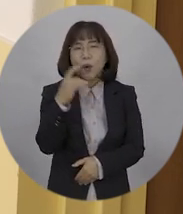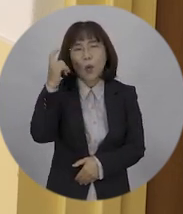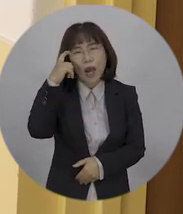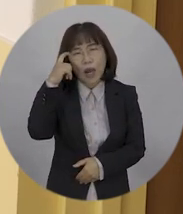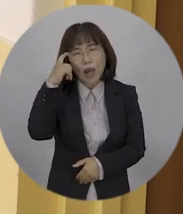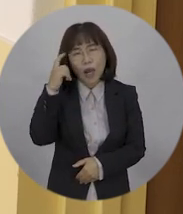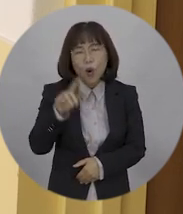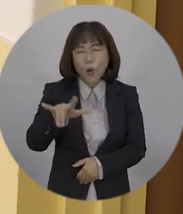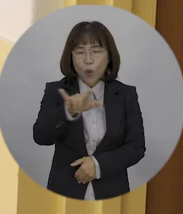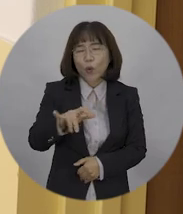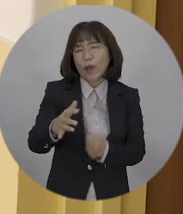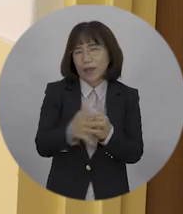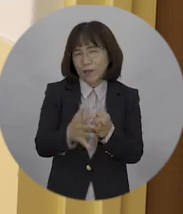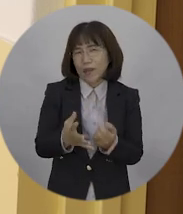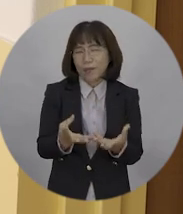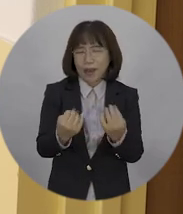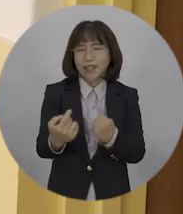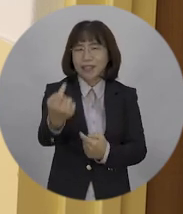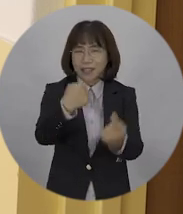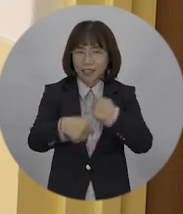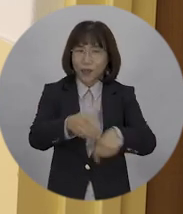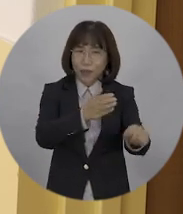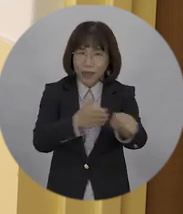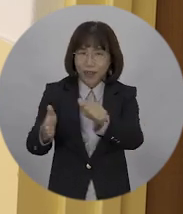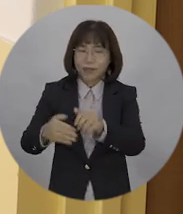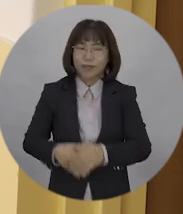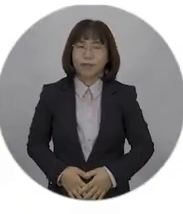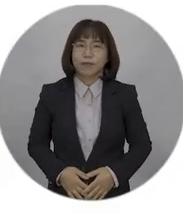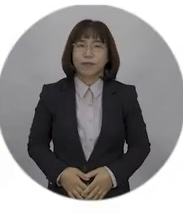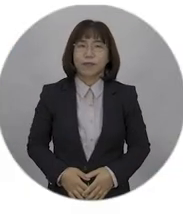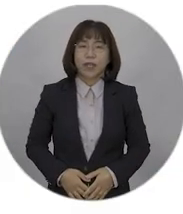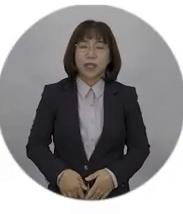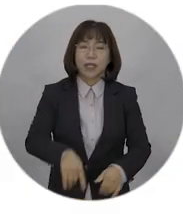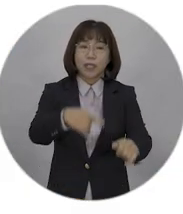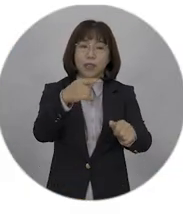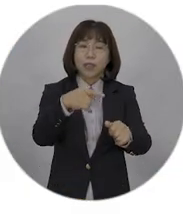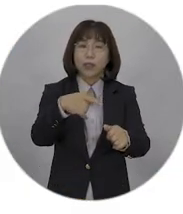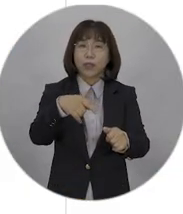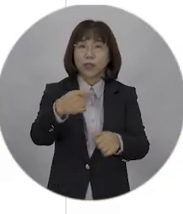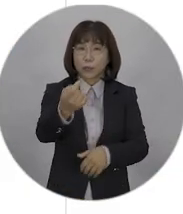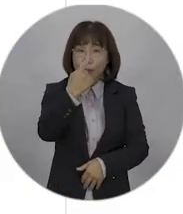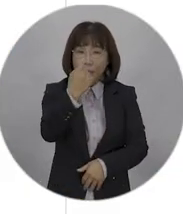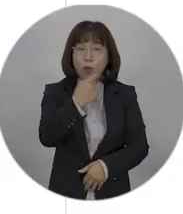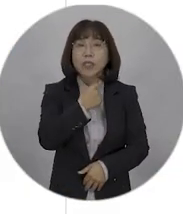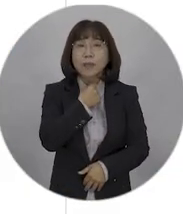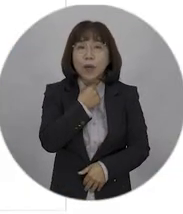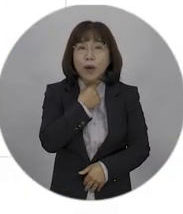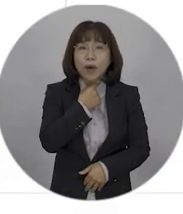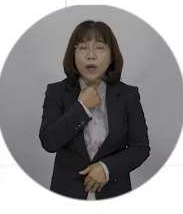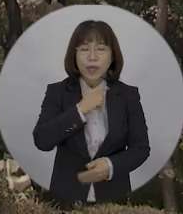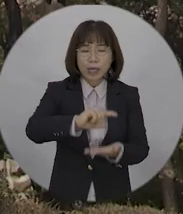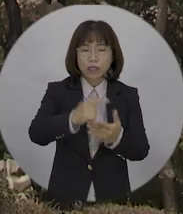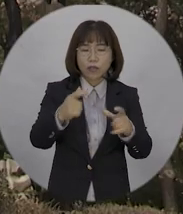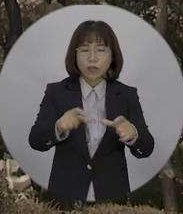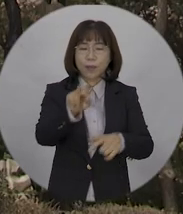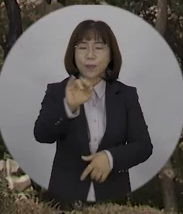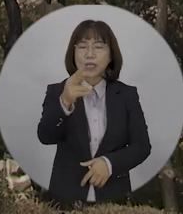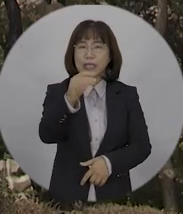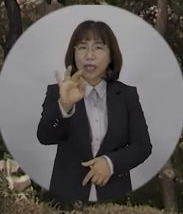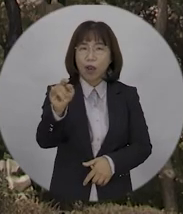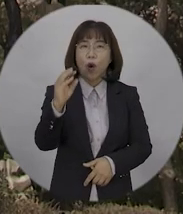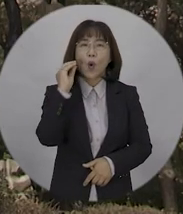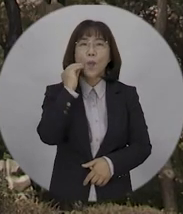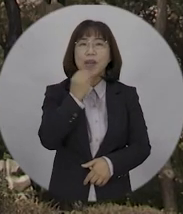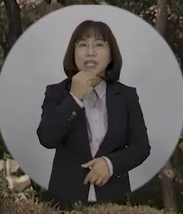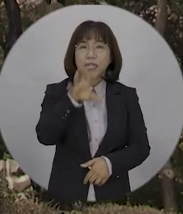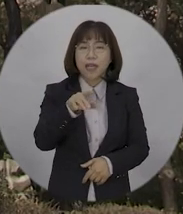알수 있는 그 분들의 많은 신청 부탁드립니다 교육신청 은 강서구 영상미디어센터 홈페이지에서 가능하며